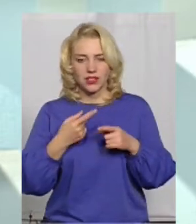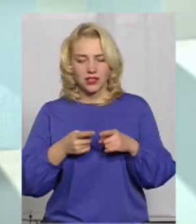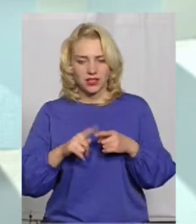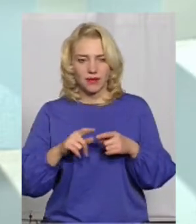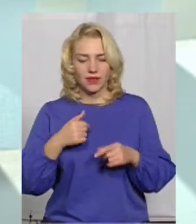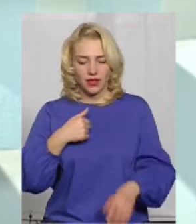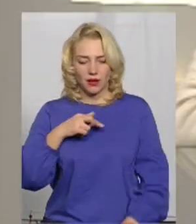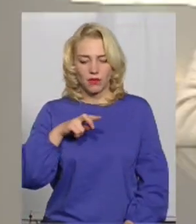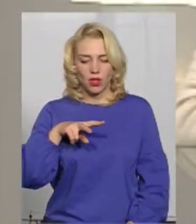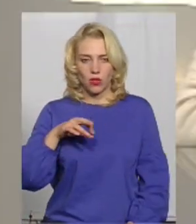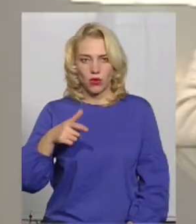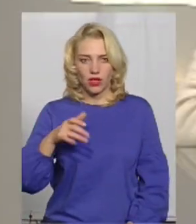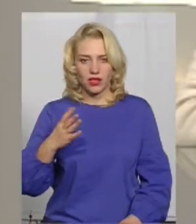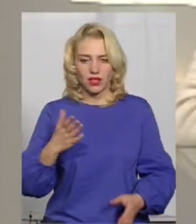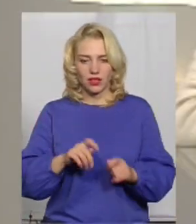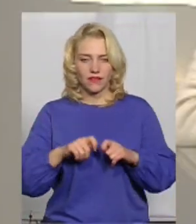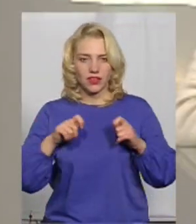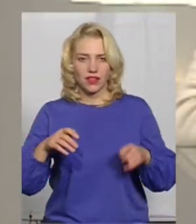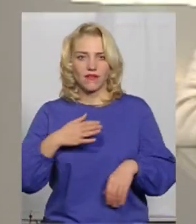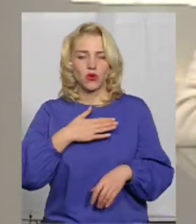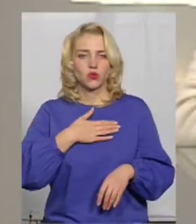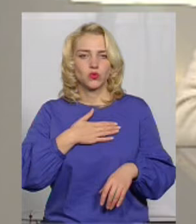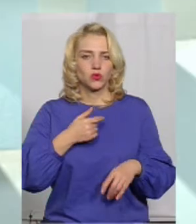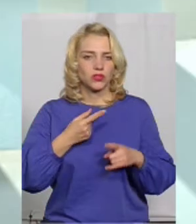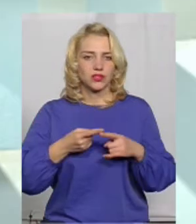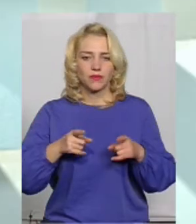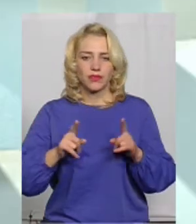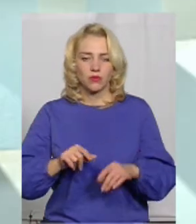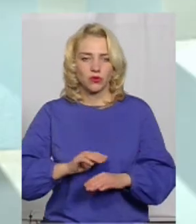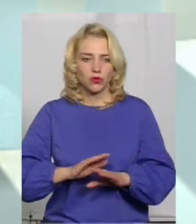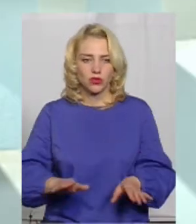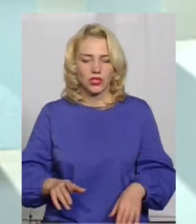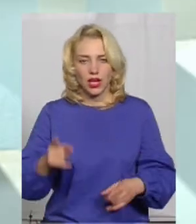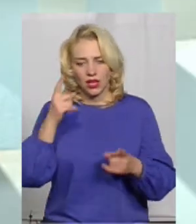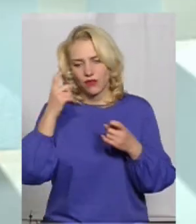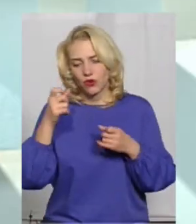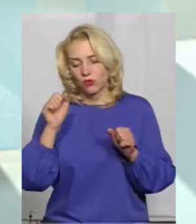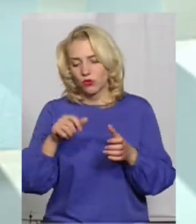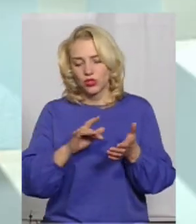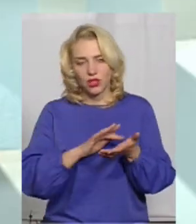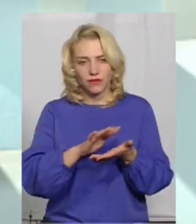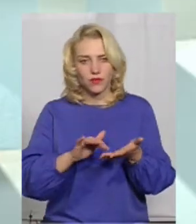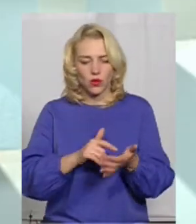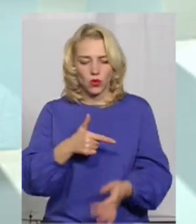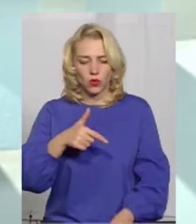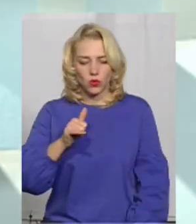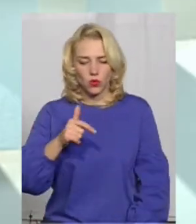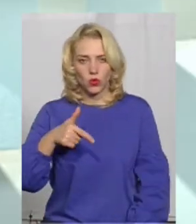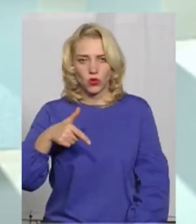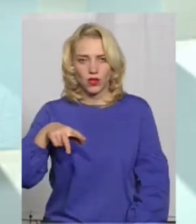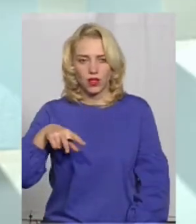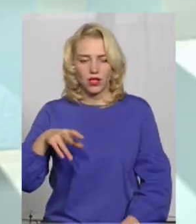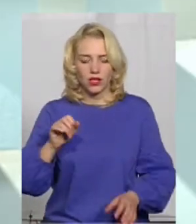я, блогер, який відкриваю душу, я з цим не погоджуюсь. Інформативно можна відкрити Google і вести будь-яку